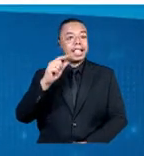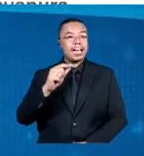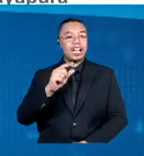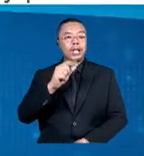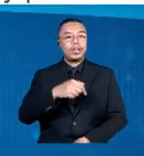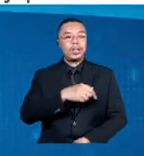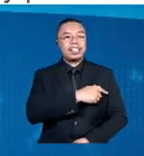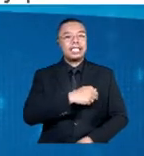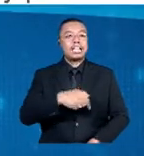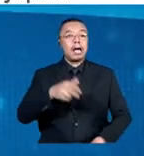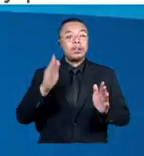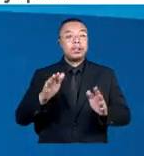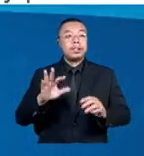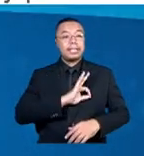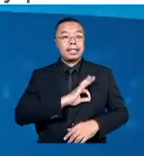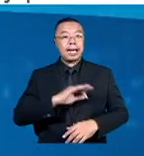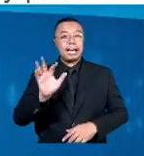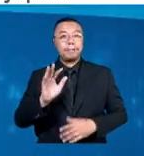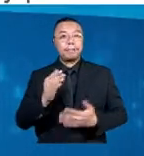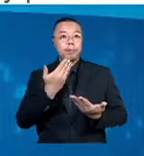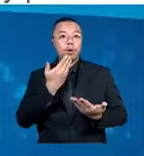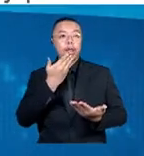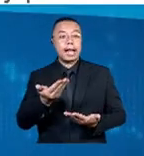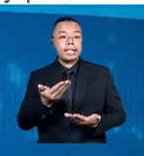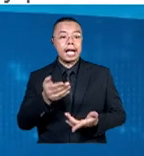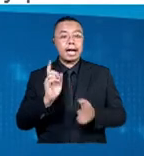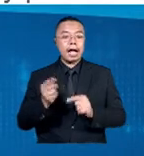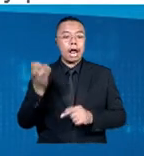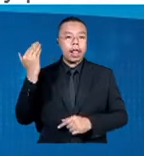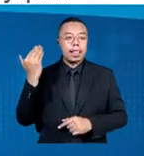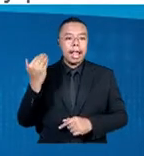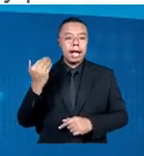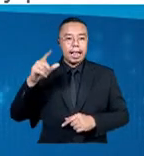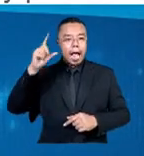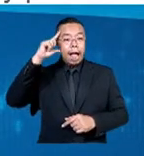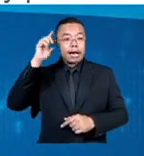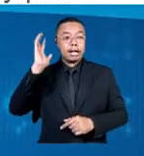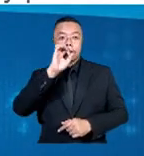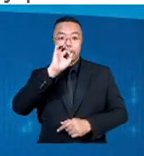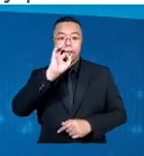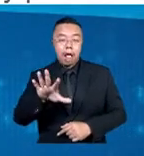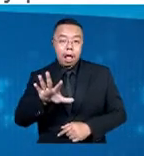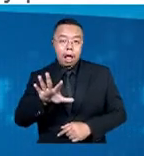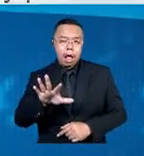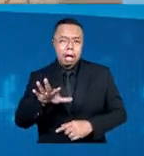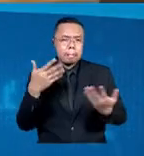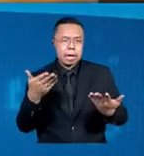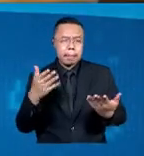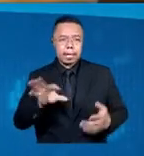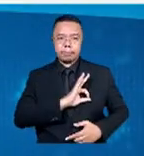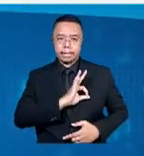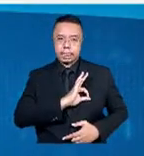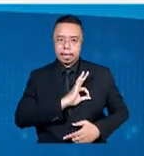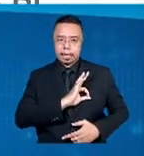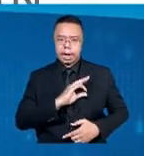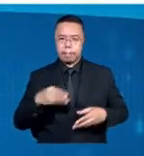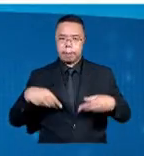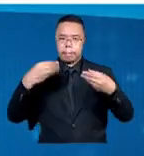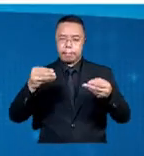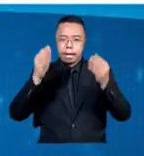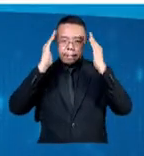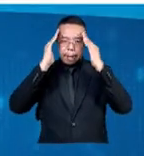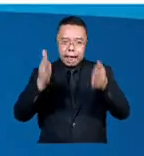khusus Presiden. Saya mau tanya juga ini, kalau tadi Mbak Angki sudah sebutkan bagaimana Presiden